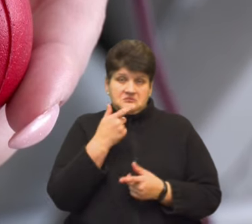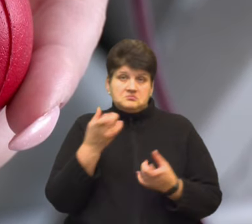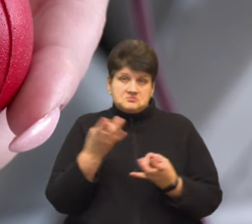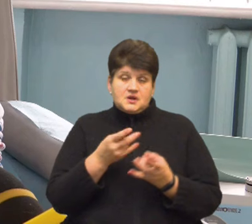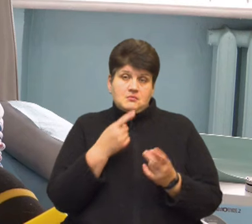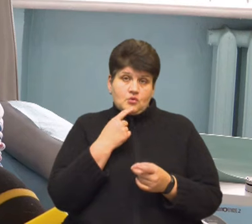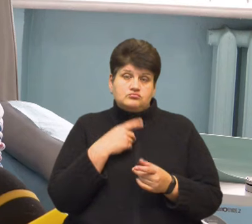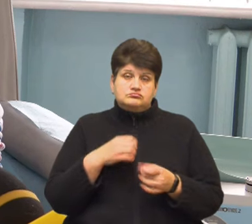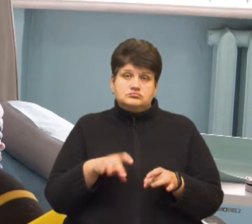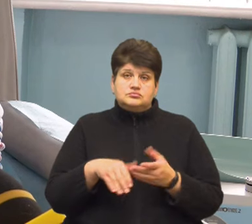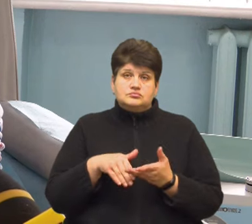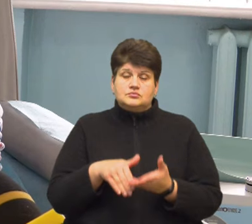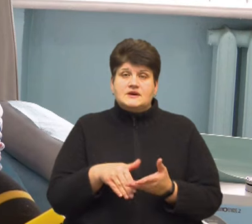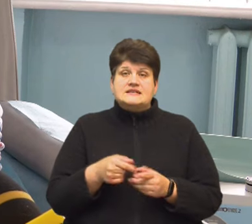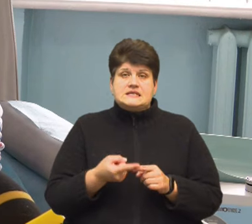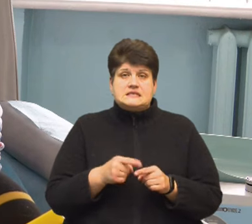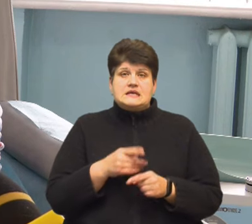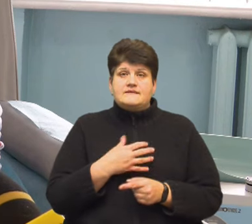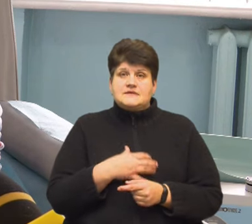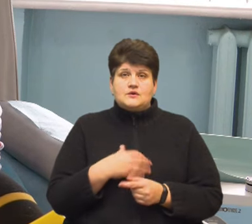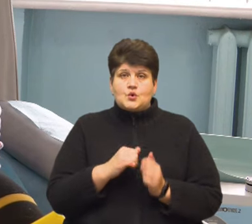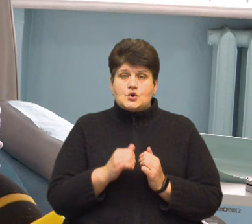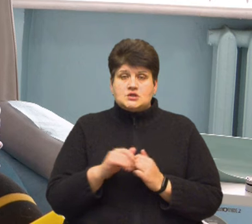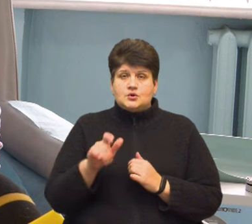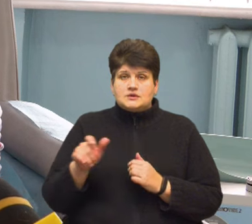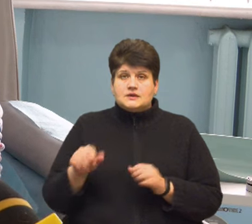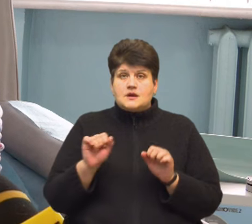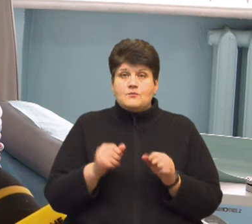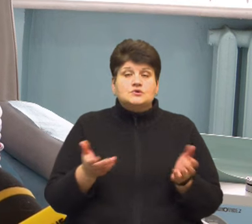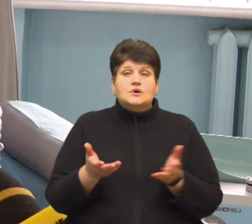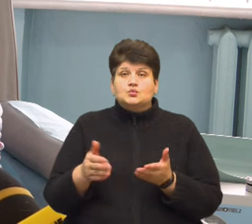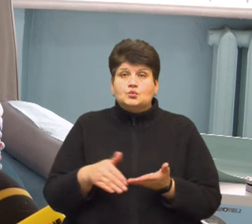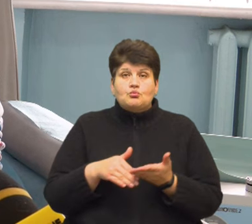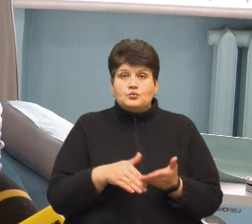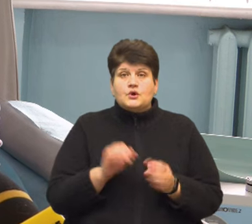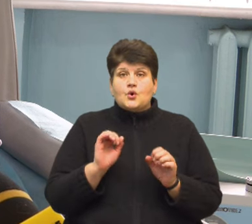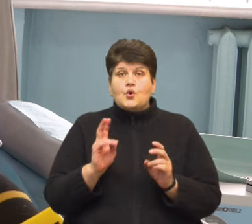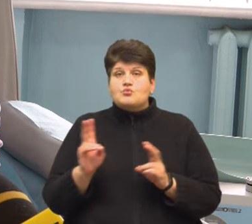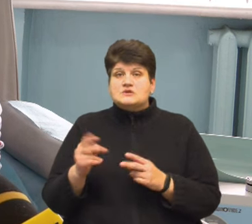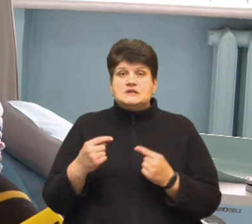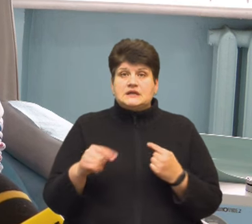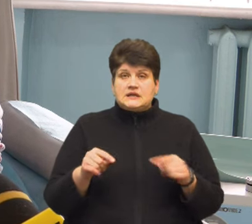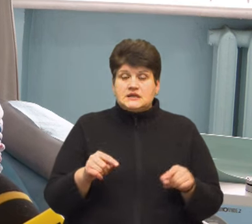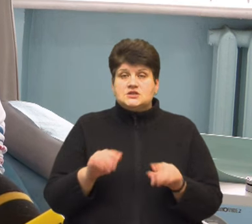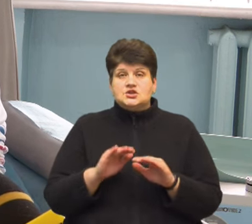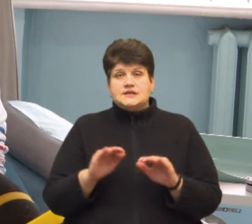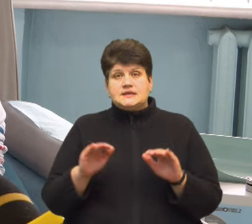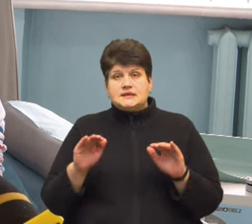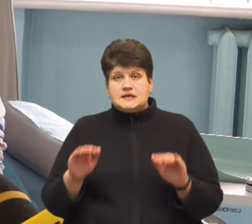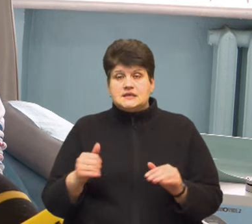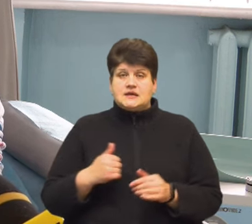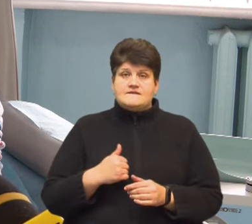наці це дуже важливо тому що кожна людина може якимось чином допомогти комусь інакшому чи то дітки Чи це